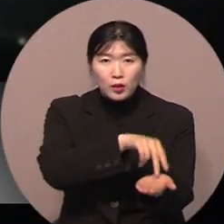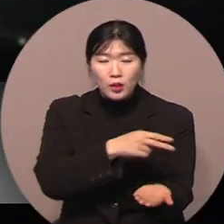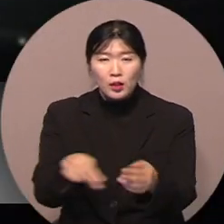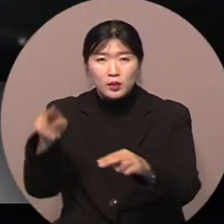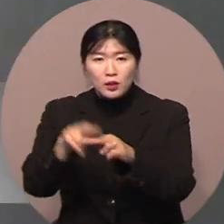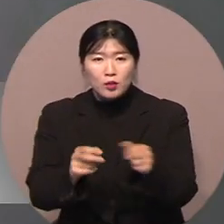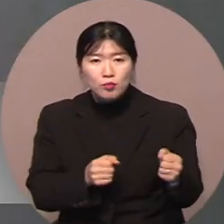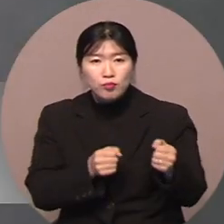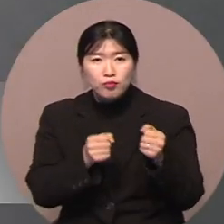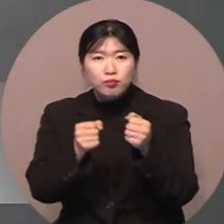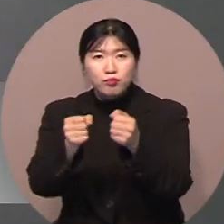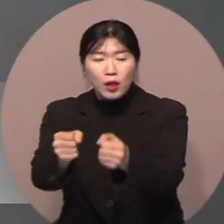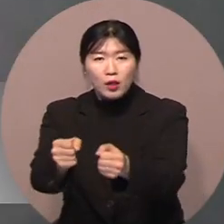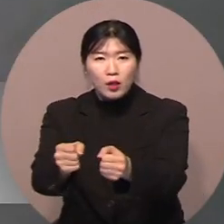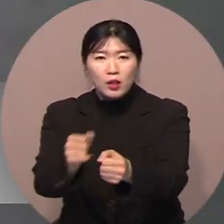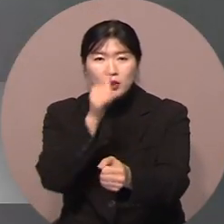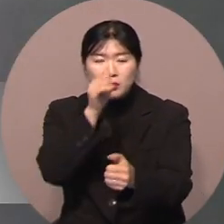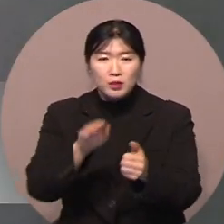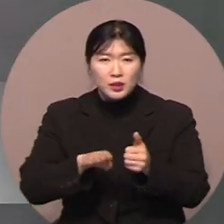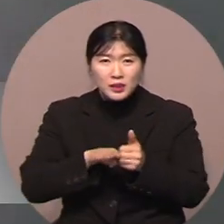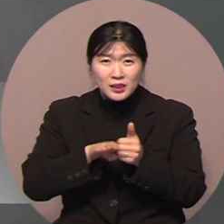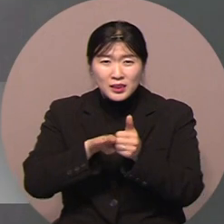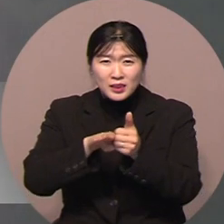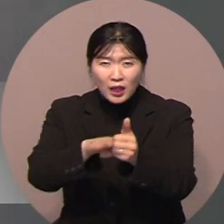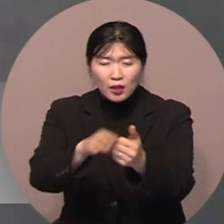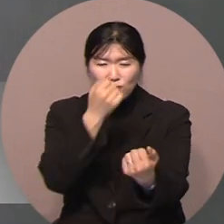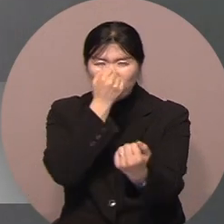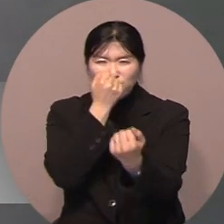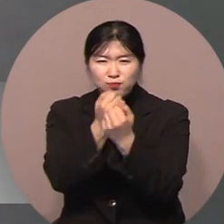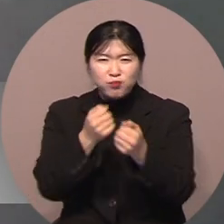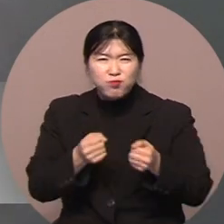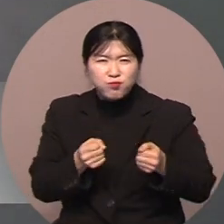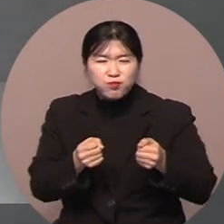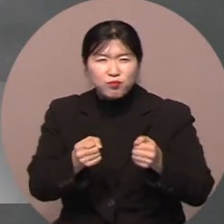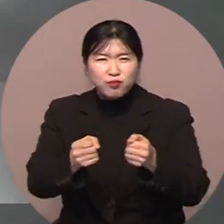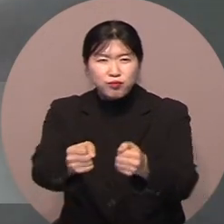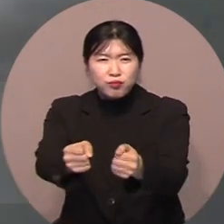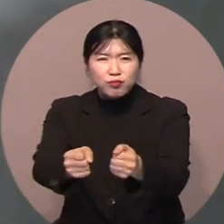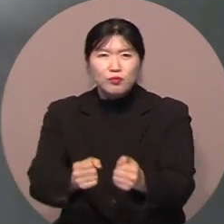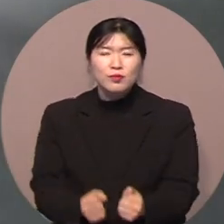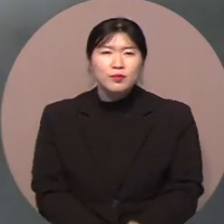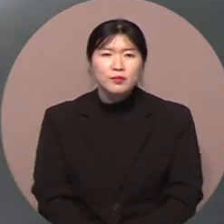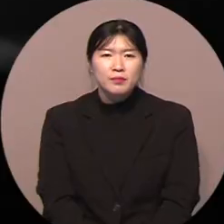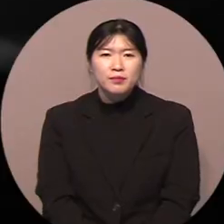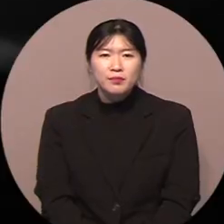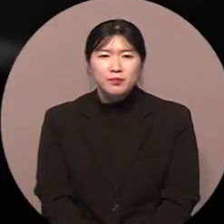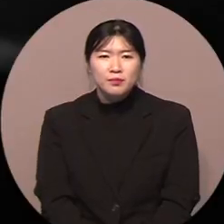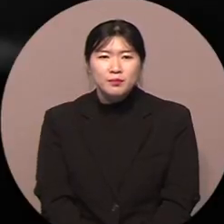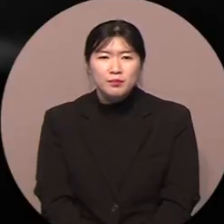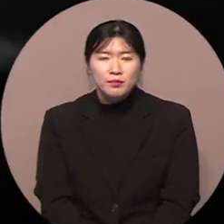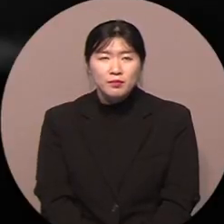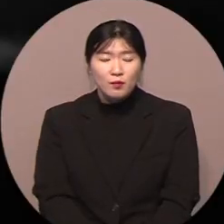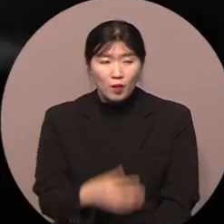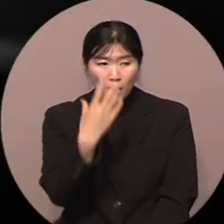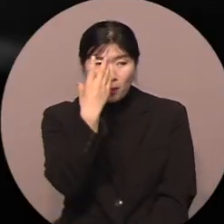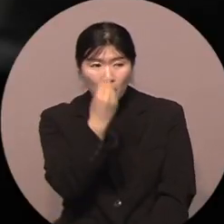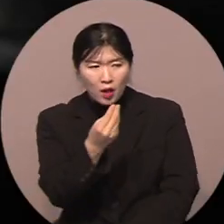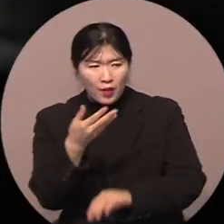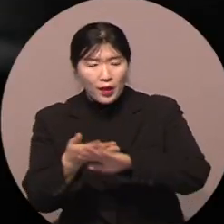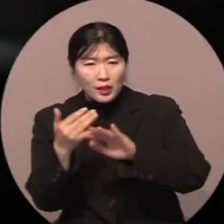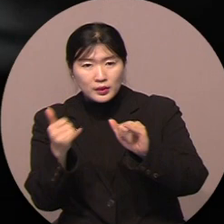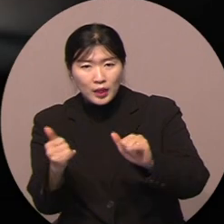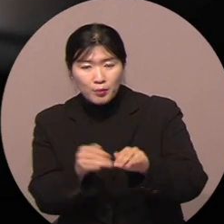탑니다 택시 기사가 매달렸지만 아랑곳하지 않고 가속 배달을 밟기 시작합니다이를 목격한 다른